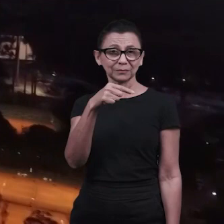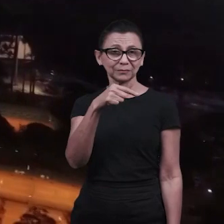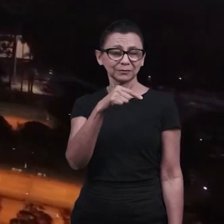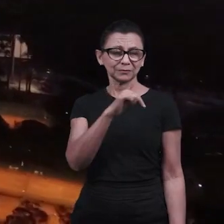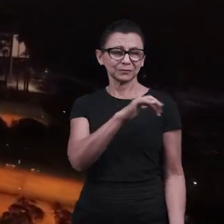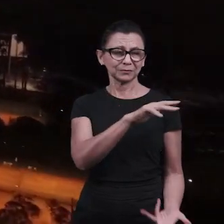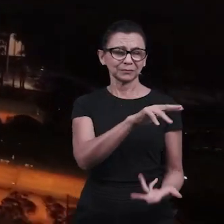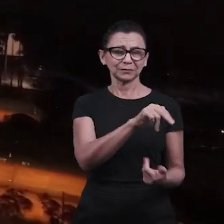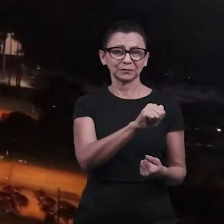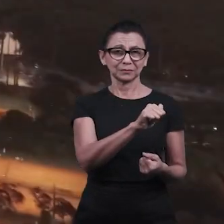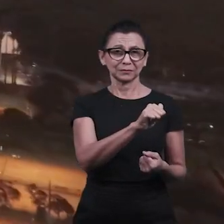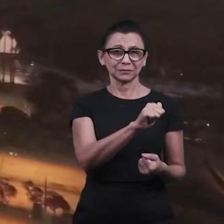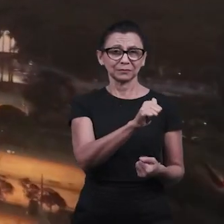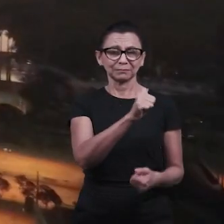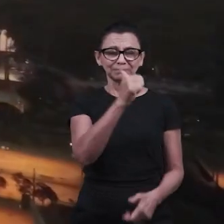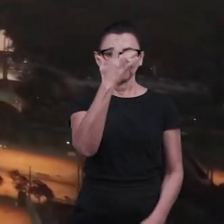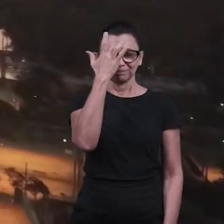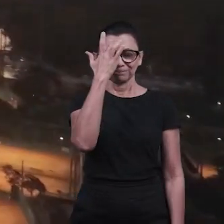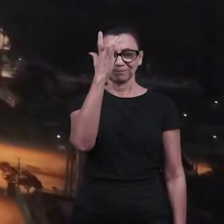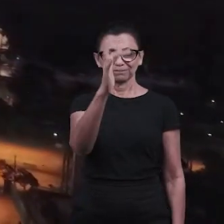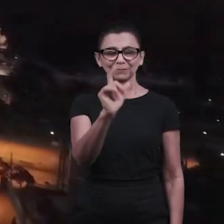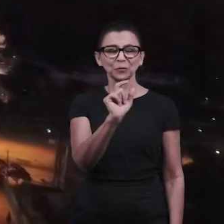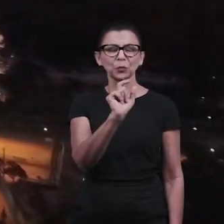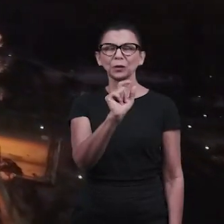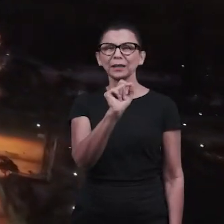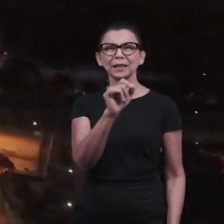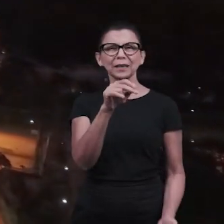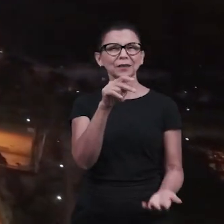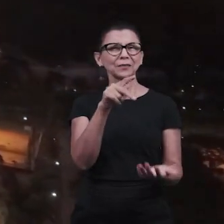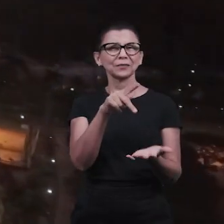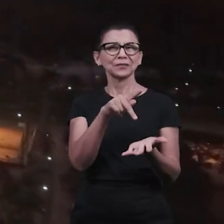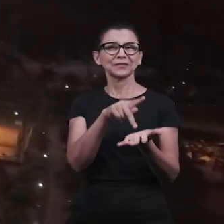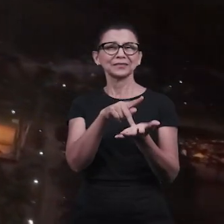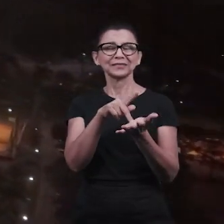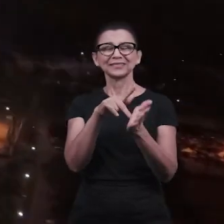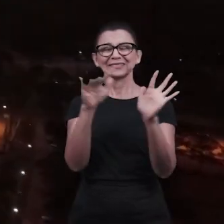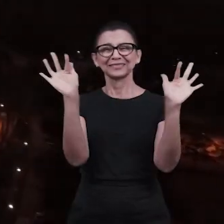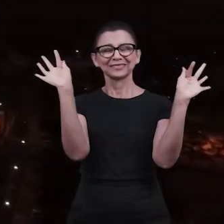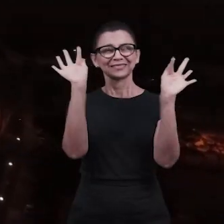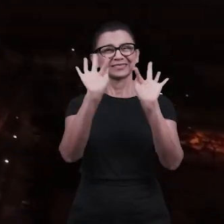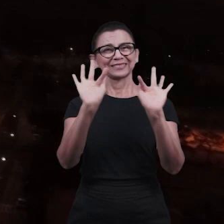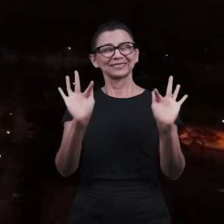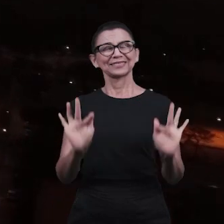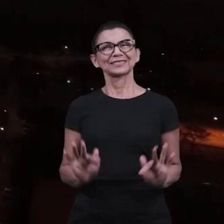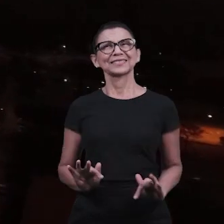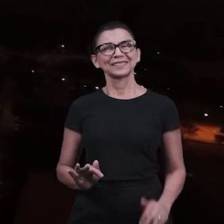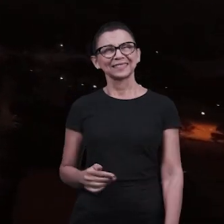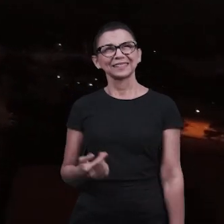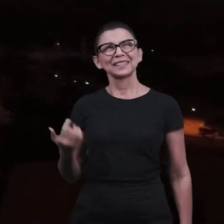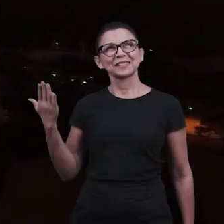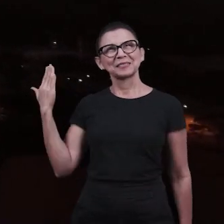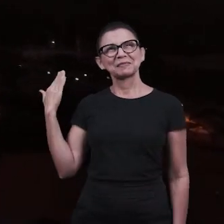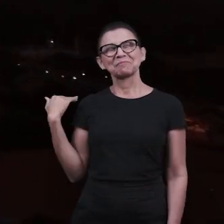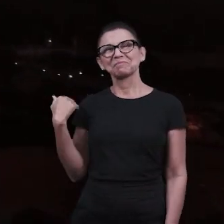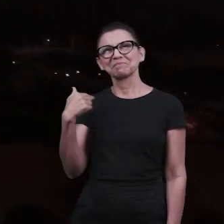não sabe o que é ser feliz. Eu também